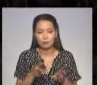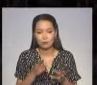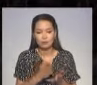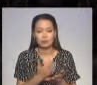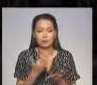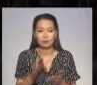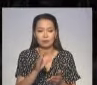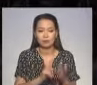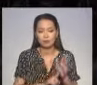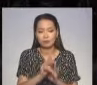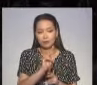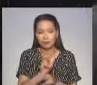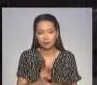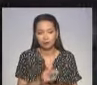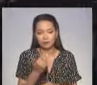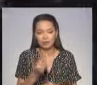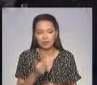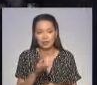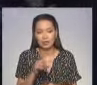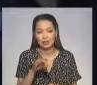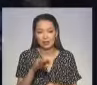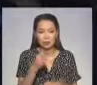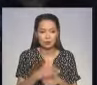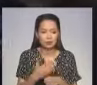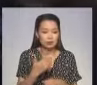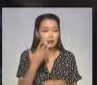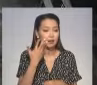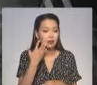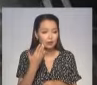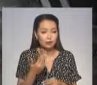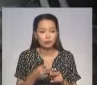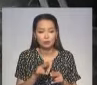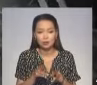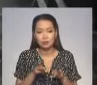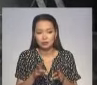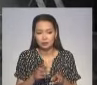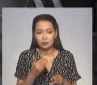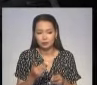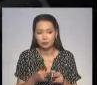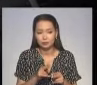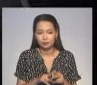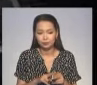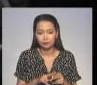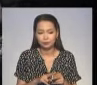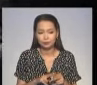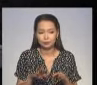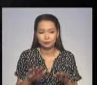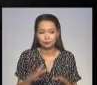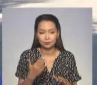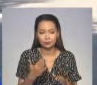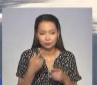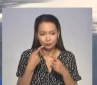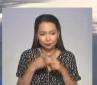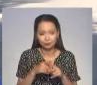Михайленко 5 лет назад уже руководил станцией. Говорит, что тогда она работала как часы. Но частники довели стратегический объект, что называется, до